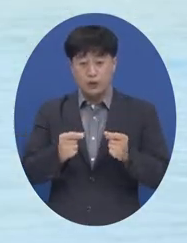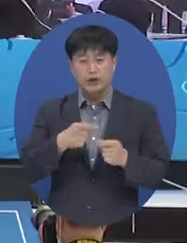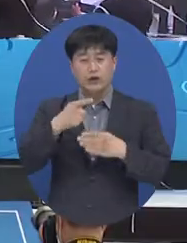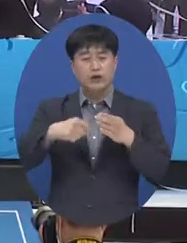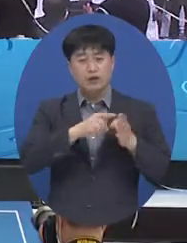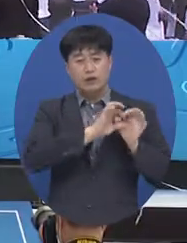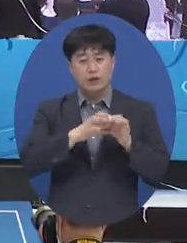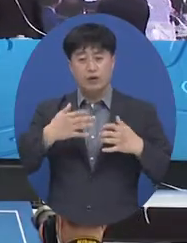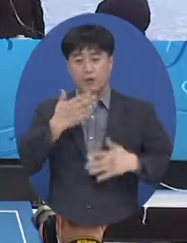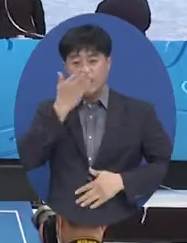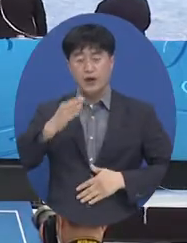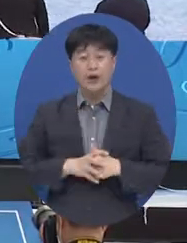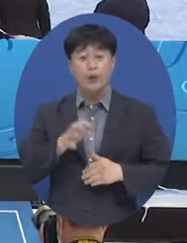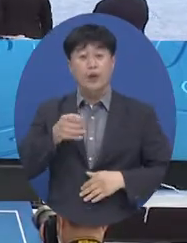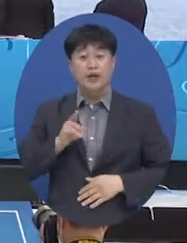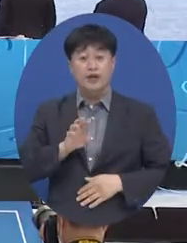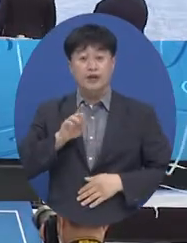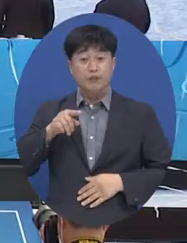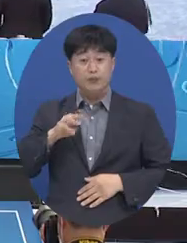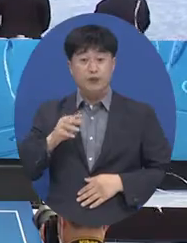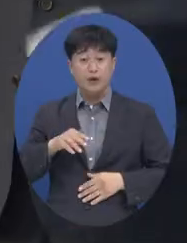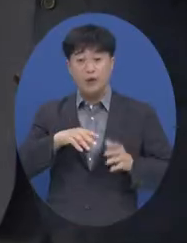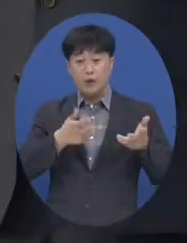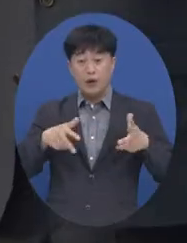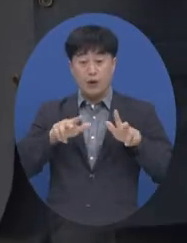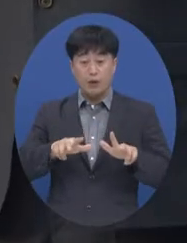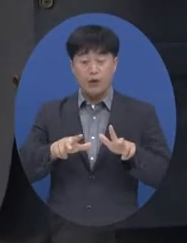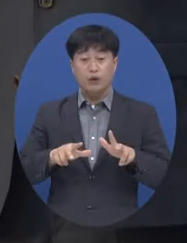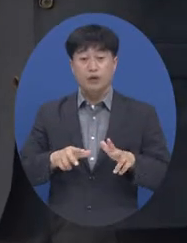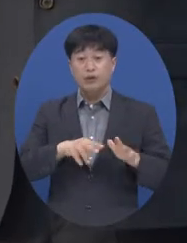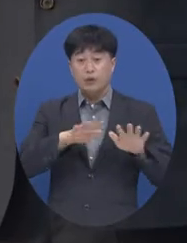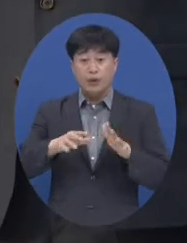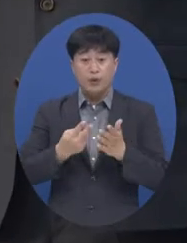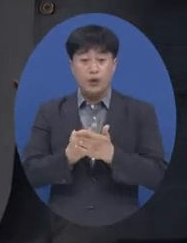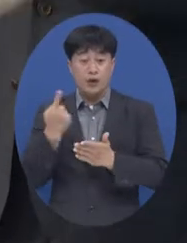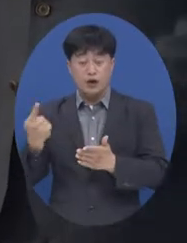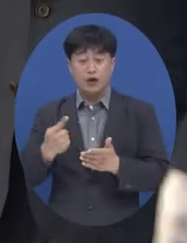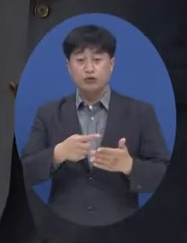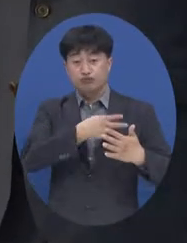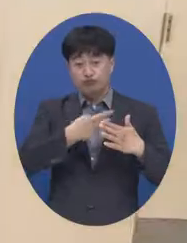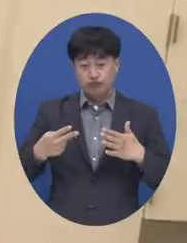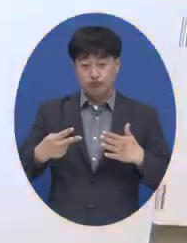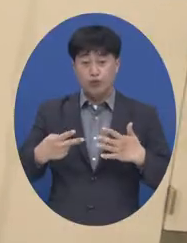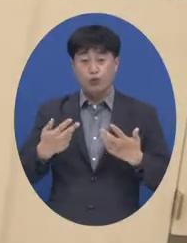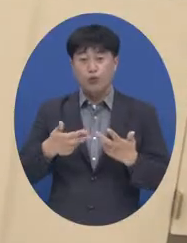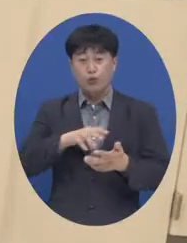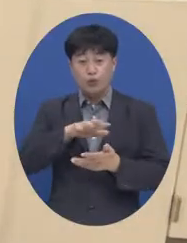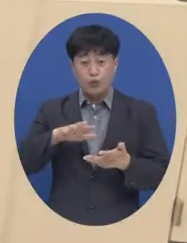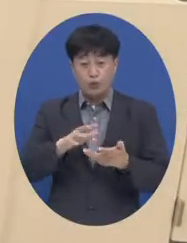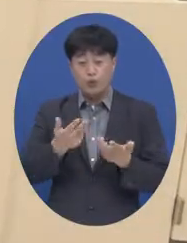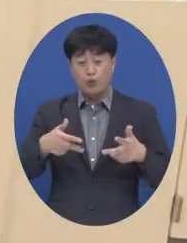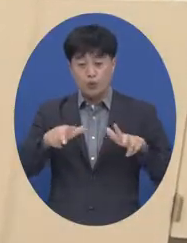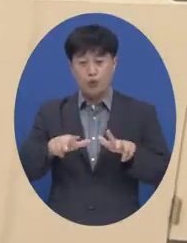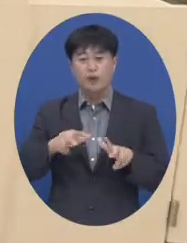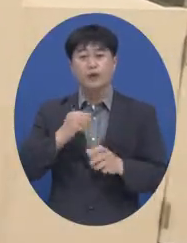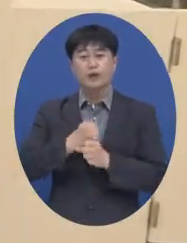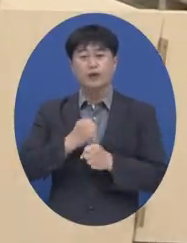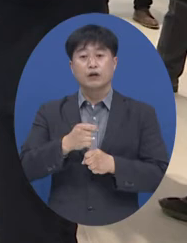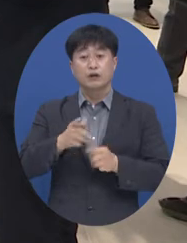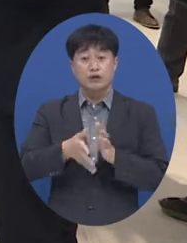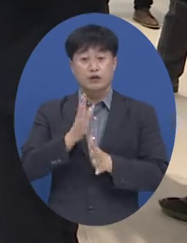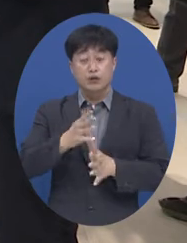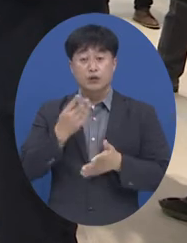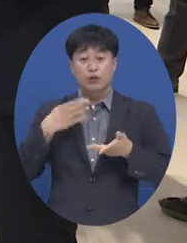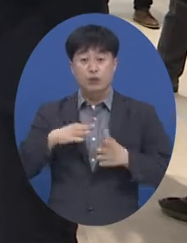특징입니다. 웨이브 파크는 인공 서핑장 외에도 파도풀과 수상 레저 체험장, 놀이시설 등으로 꾸며집니다. 이 시설은